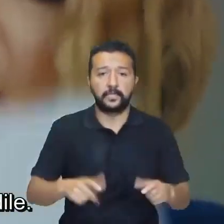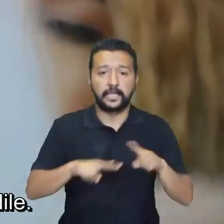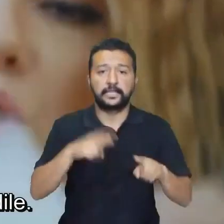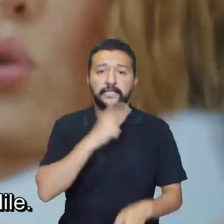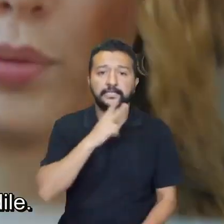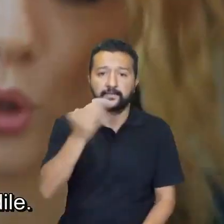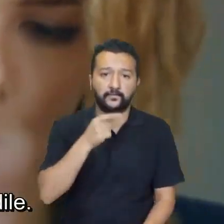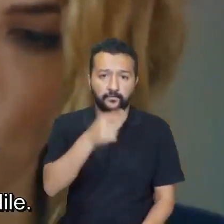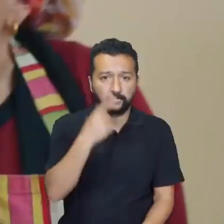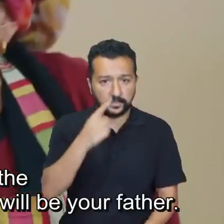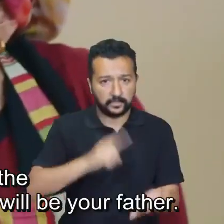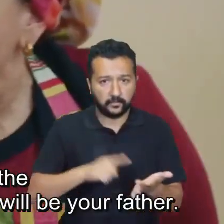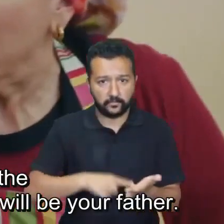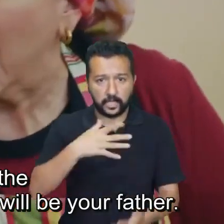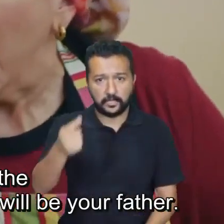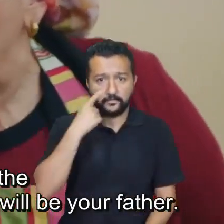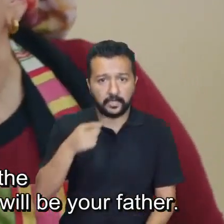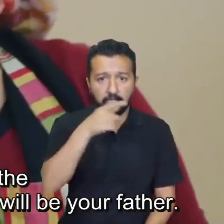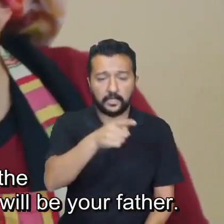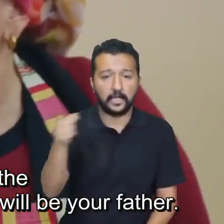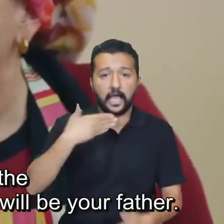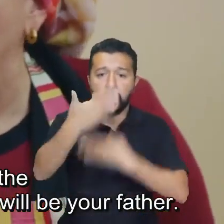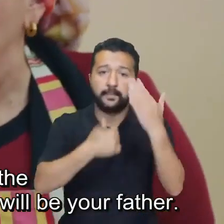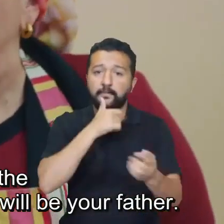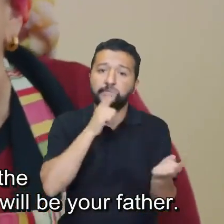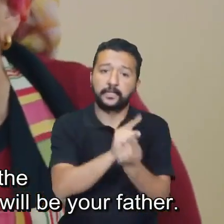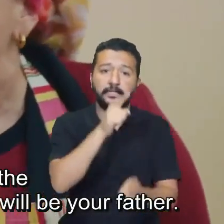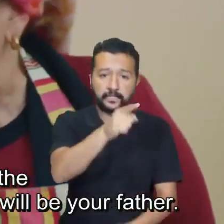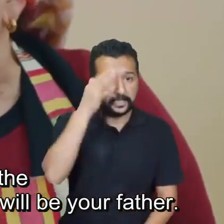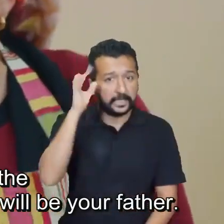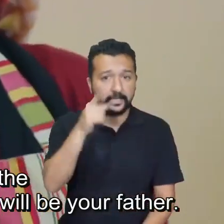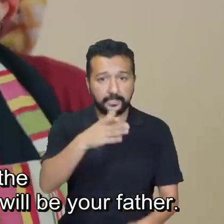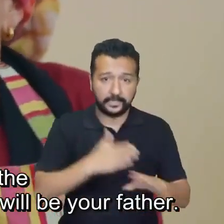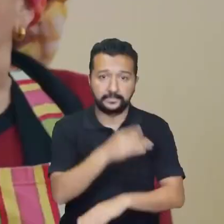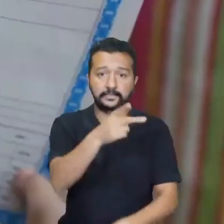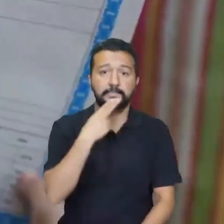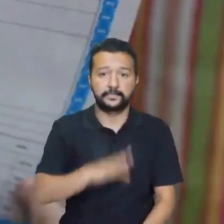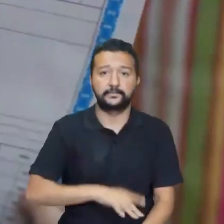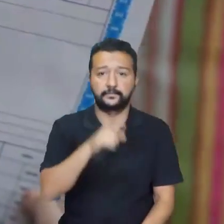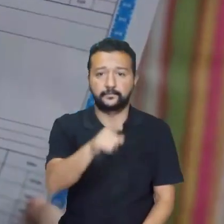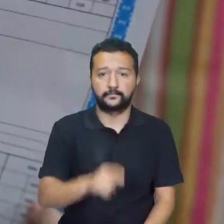teyze versene bir şu tapuyu. Al, al bak da anlat baban olacak deliye hakikati kızım.